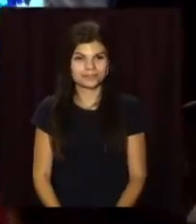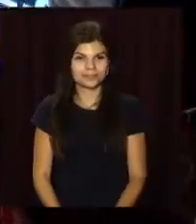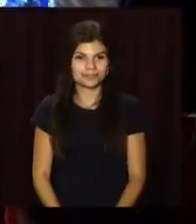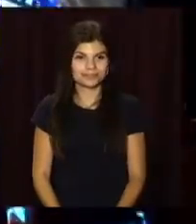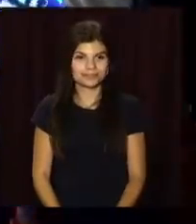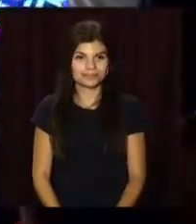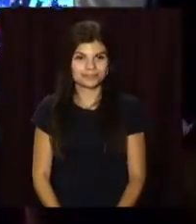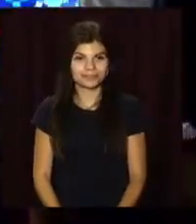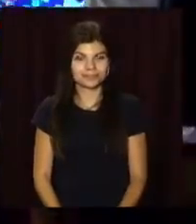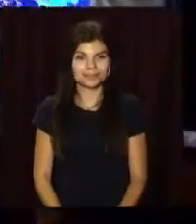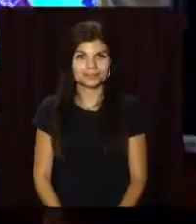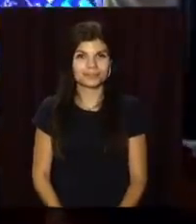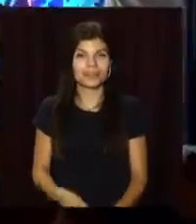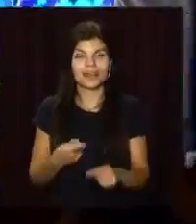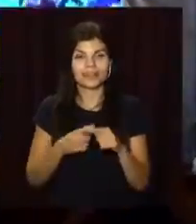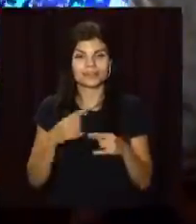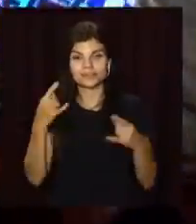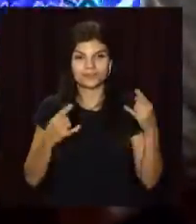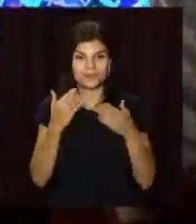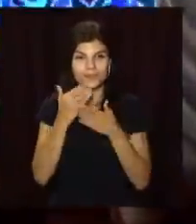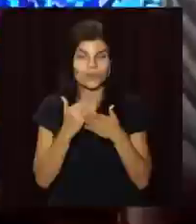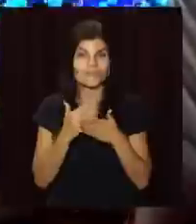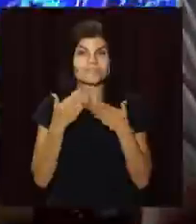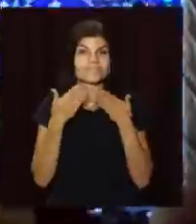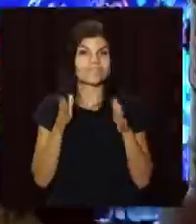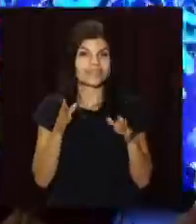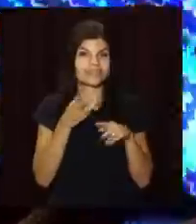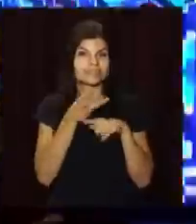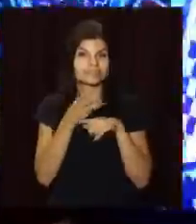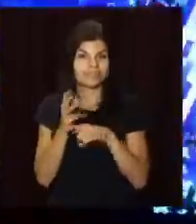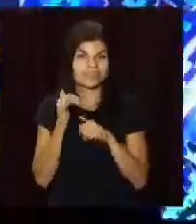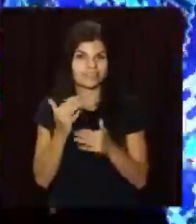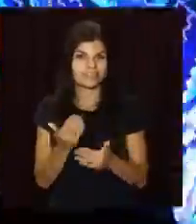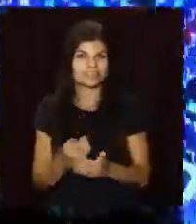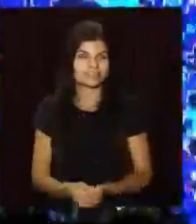Галина Ізмайлова, Ірада Акімова, Ігор Василенко. Опен'юз, телеканал «Відкритий».